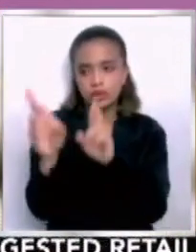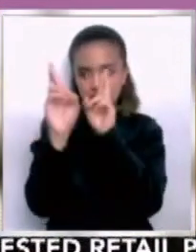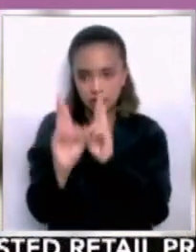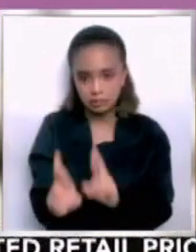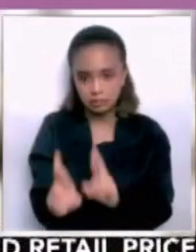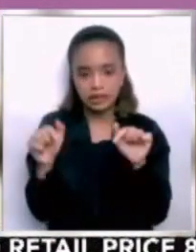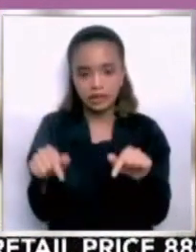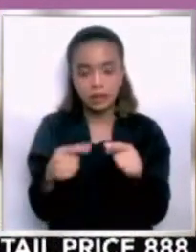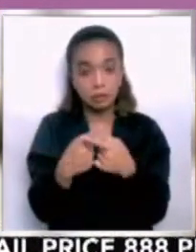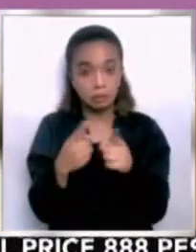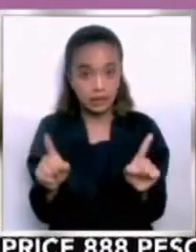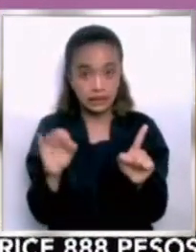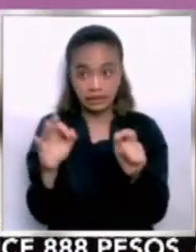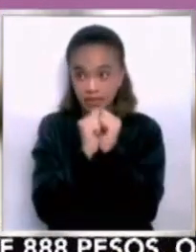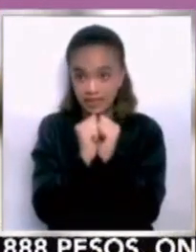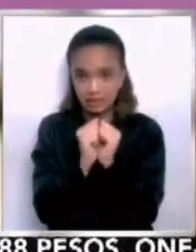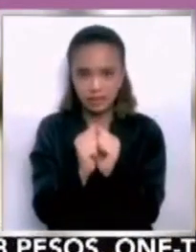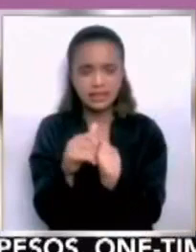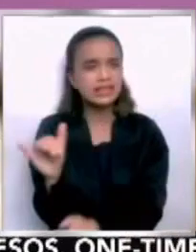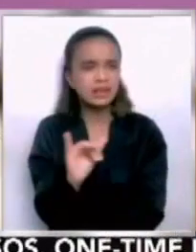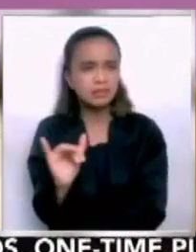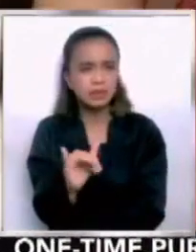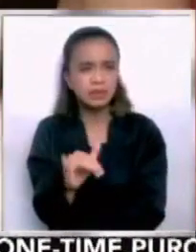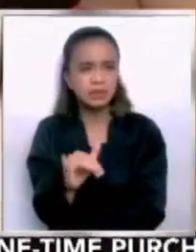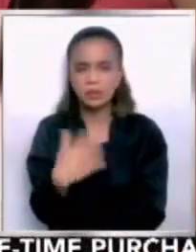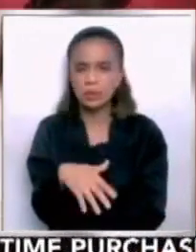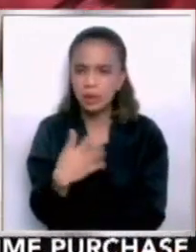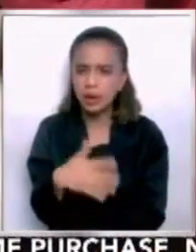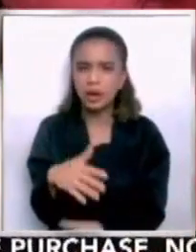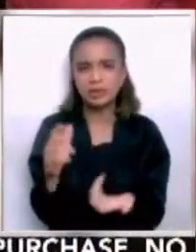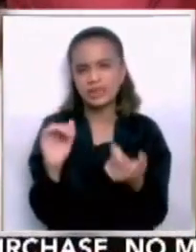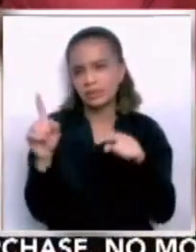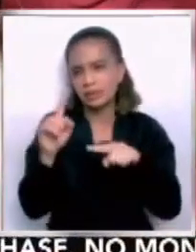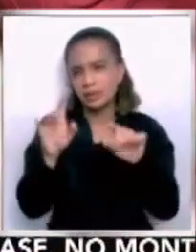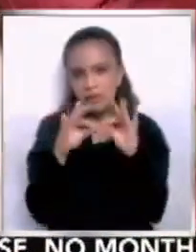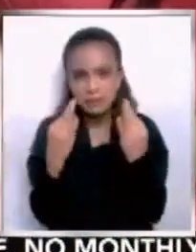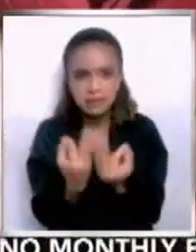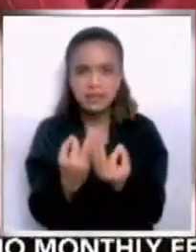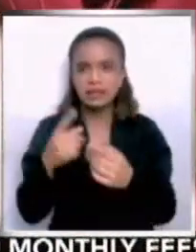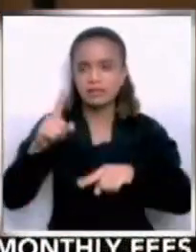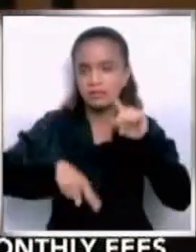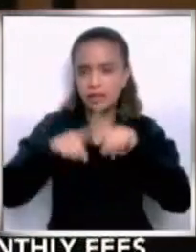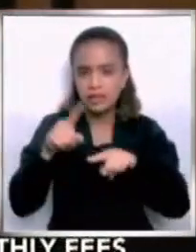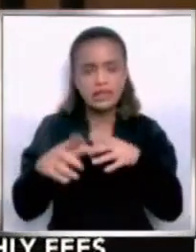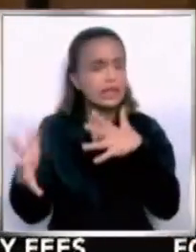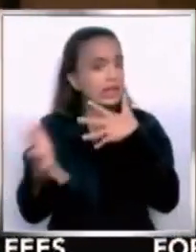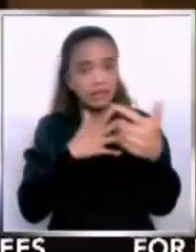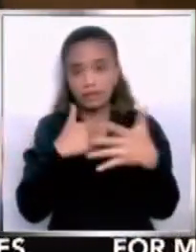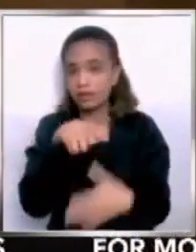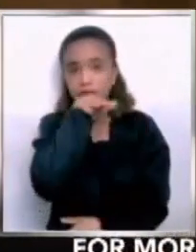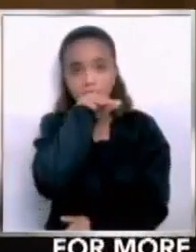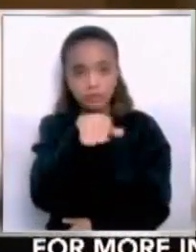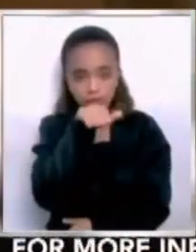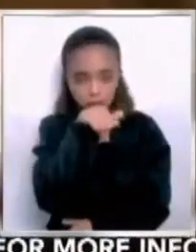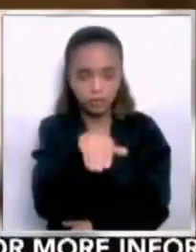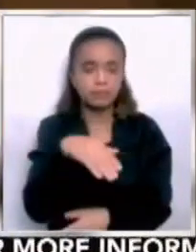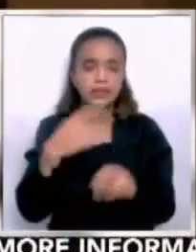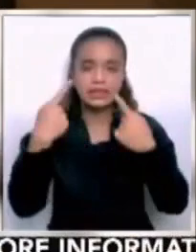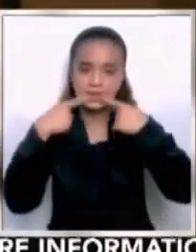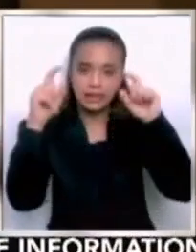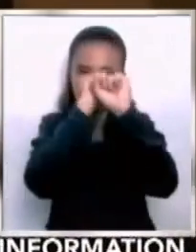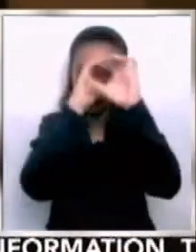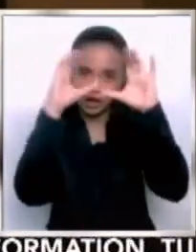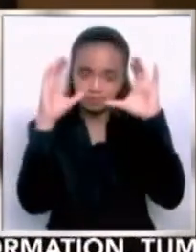pag magkakasama kami, parang family lang, parang kabarkada. Kahit pagod, fulfilled daw ang feeling ni Sofia Senyoron